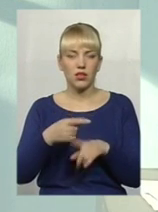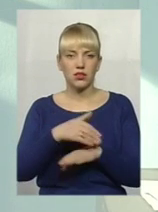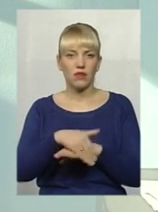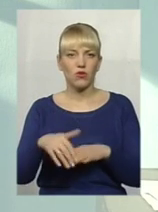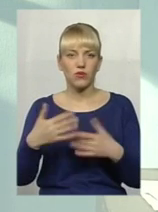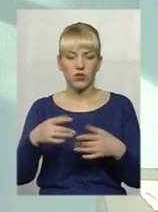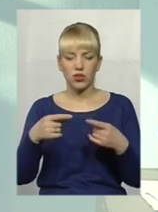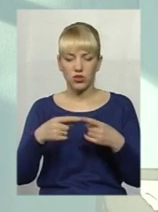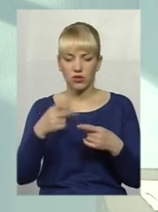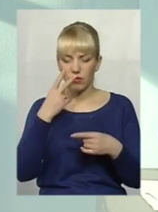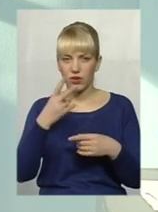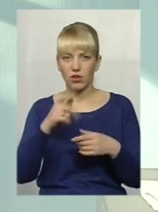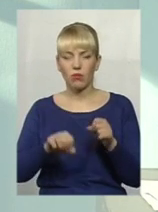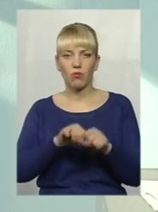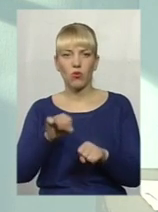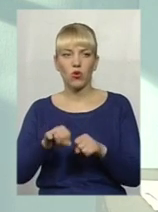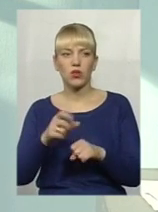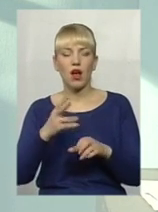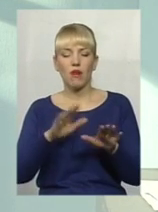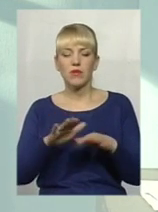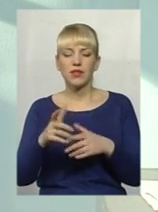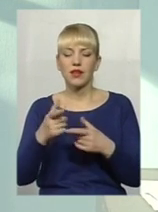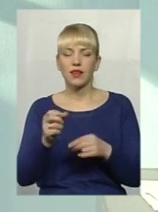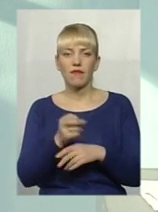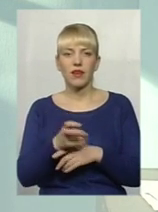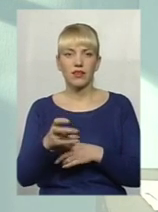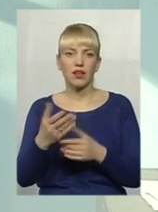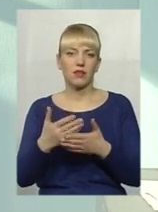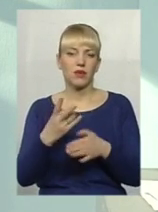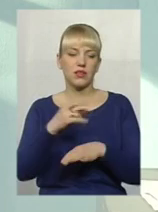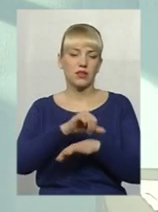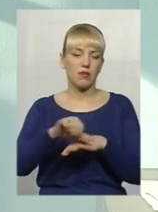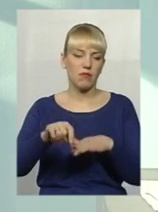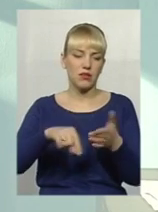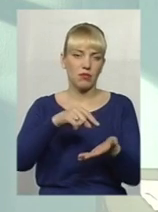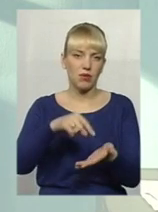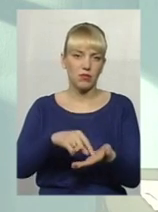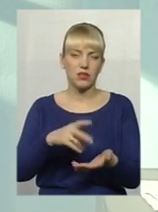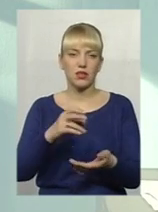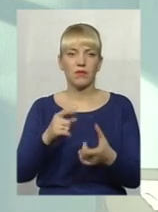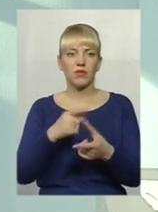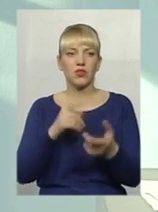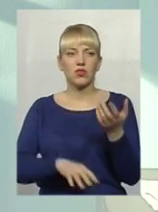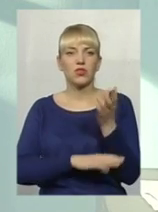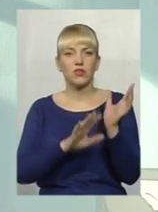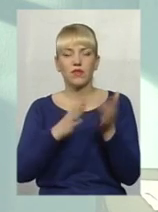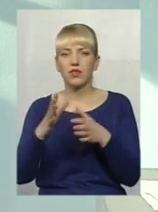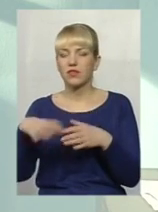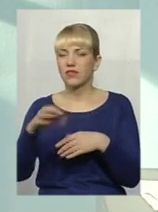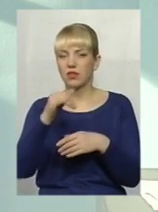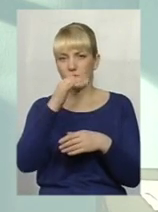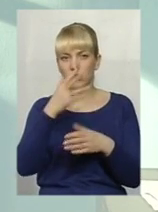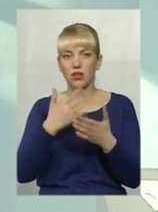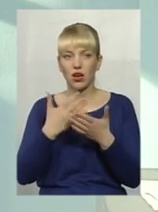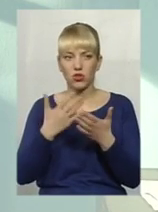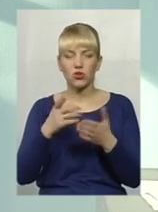видно порушення. А в таких місцях, де викидають, чи за межами міста, чи в якихось лісосмугах, не кругом можна це побачити. Вони ж вибирають, якщо